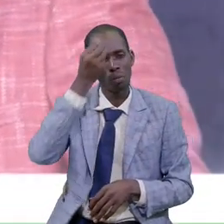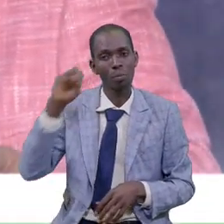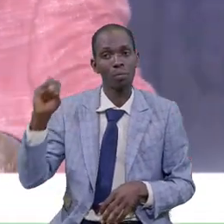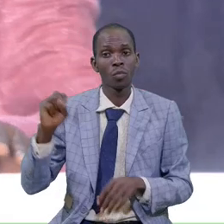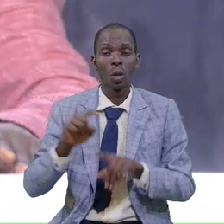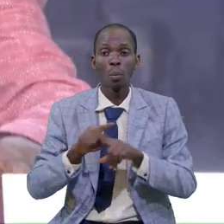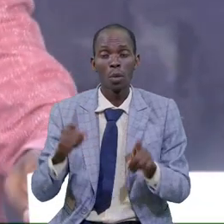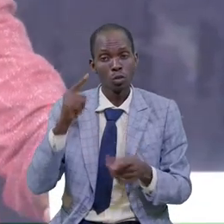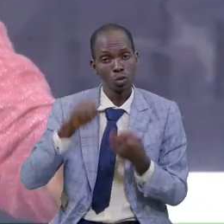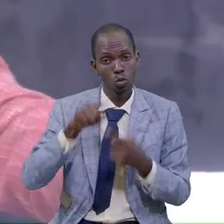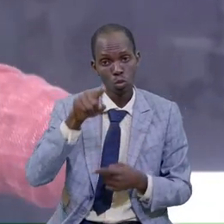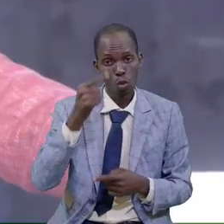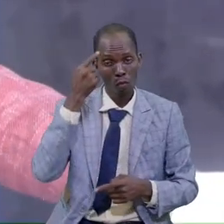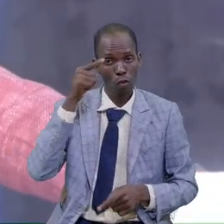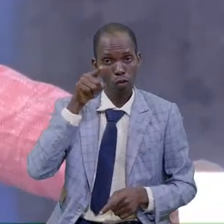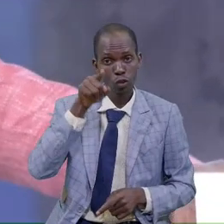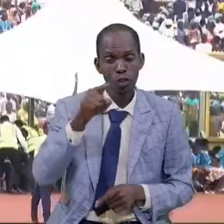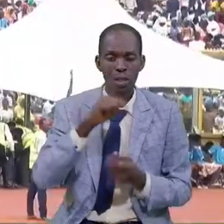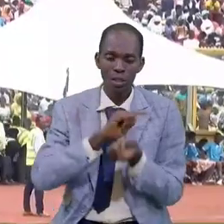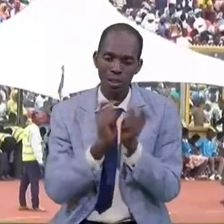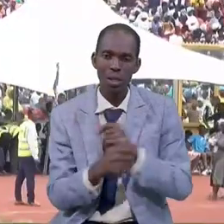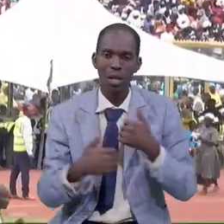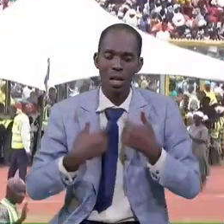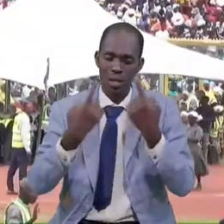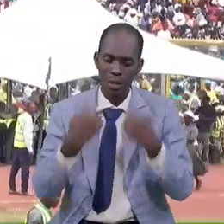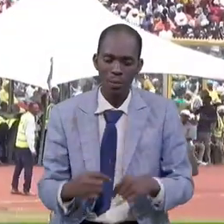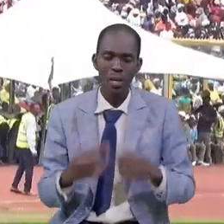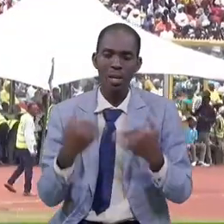pour toi, le changement est venu.